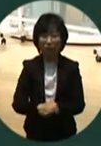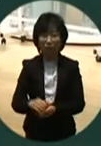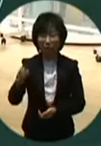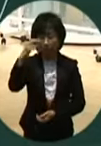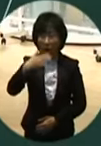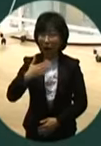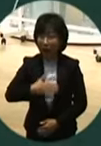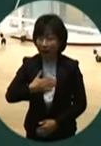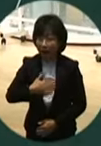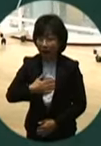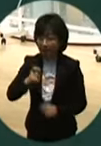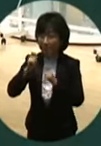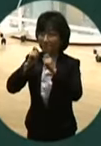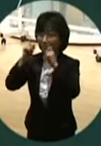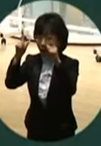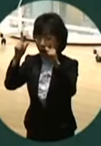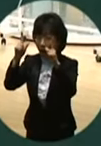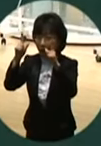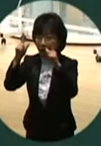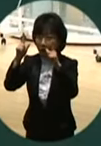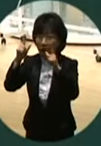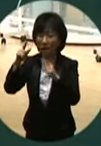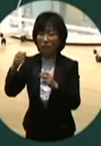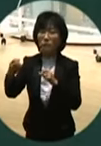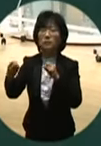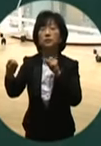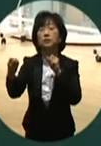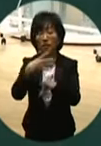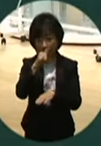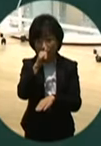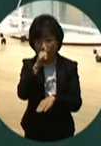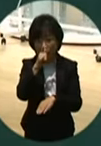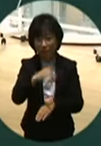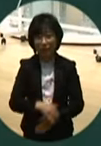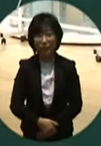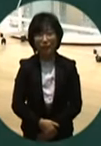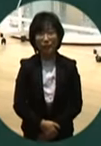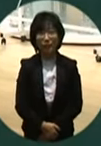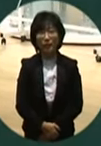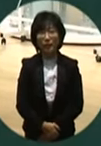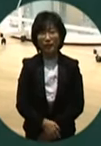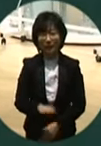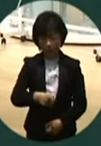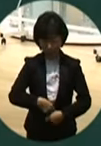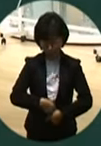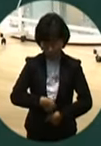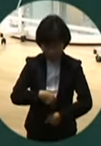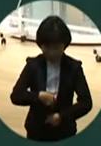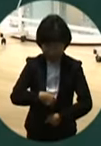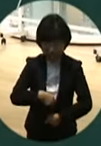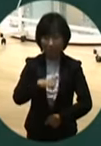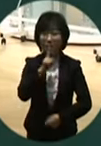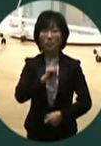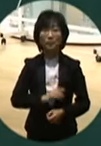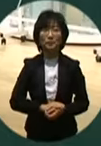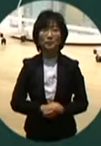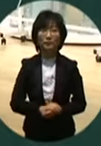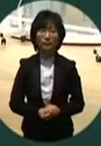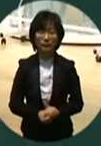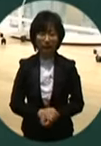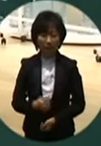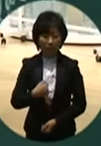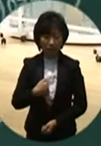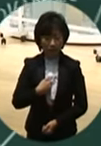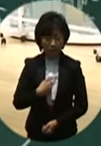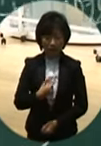했는데 응답 왔어요. Even when I just knew this, answers came. 네. 더 솔직히 말할게요. Let me tell you even more honestly. 내가 복음을